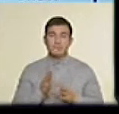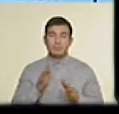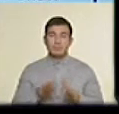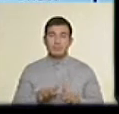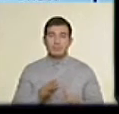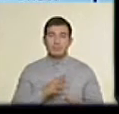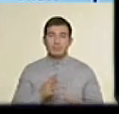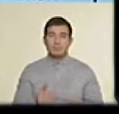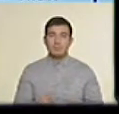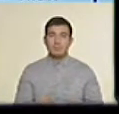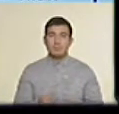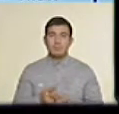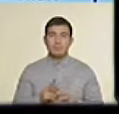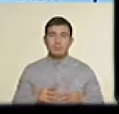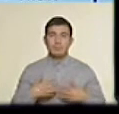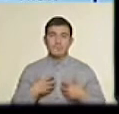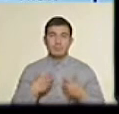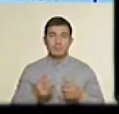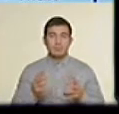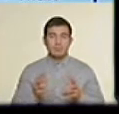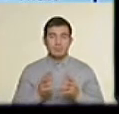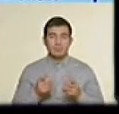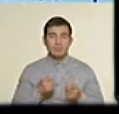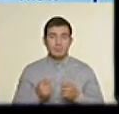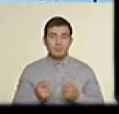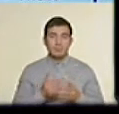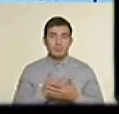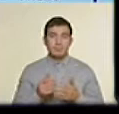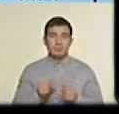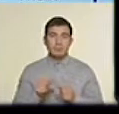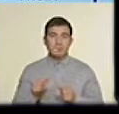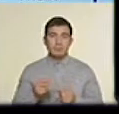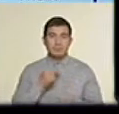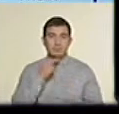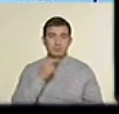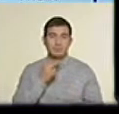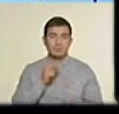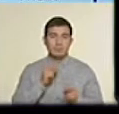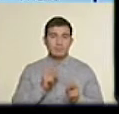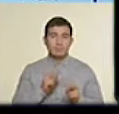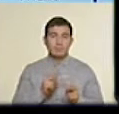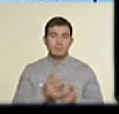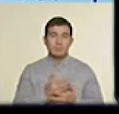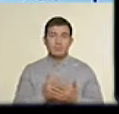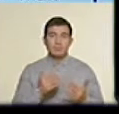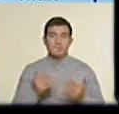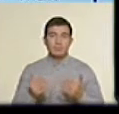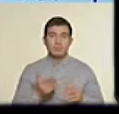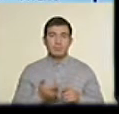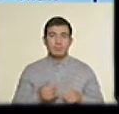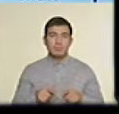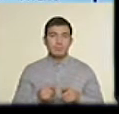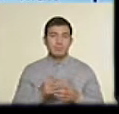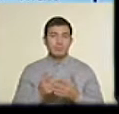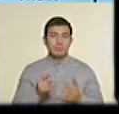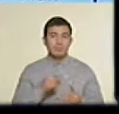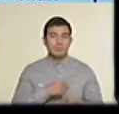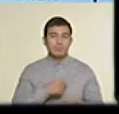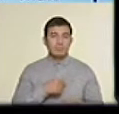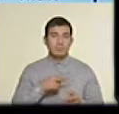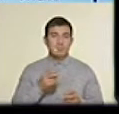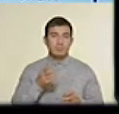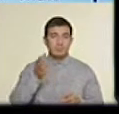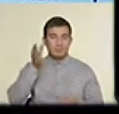oldi. Ya'ni sog'liqni saqlash tizimiga so'nggi yillarda alohida ahamiyat berilayotganligi sababli mazkur tizimga